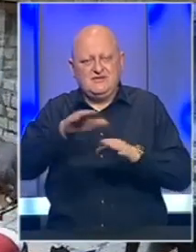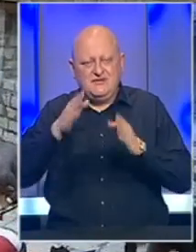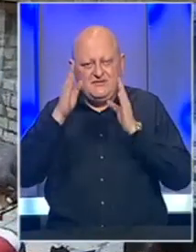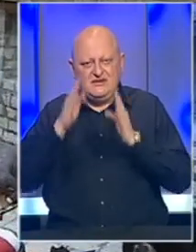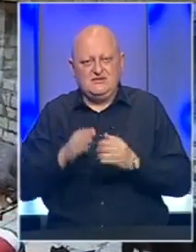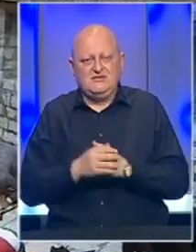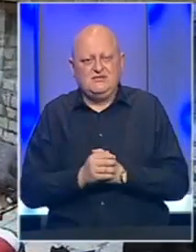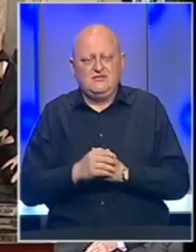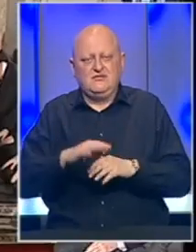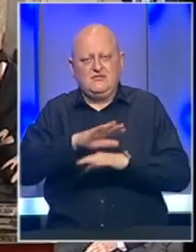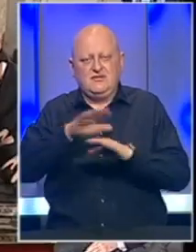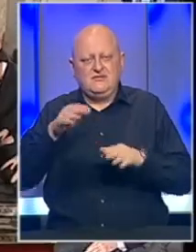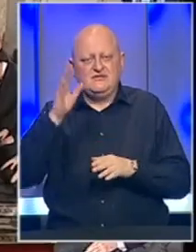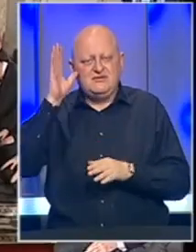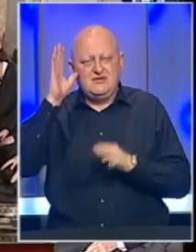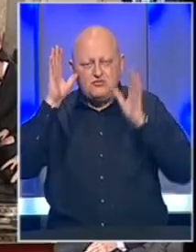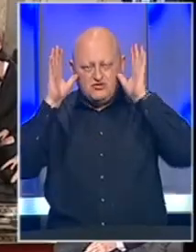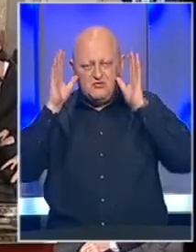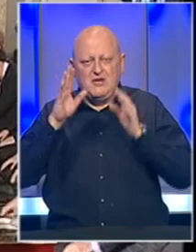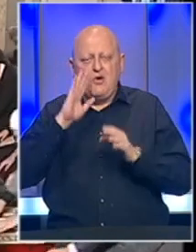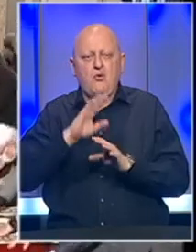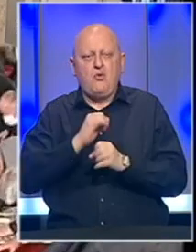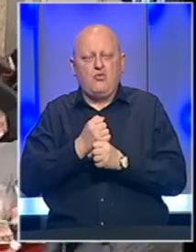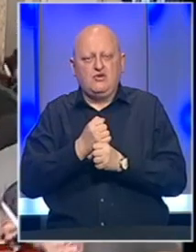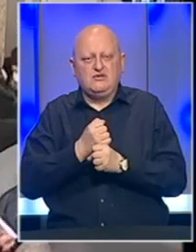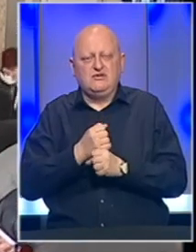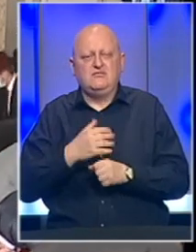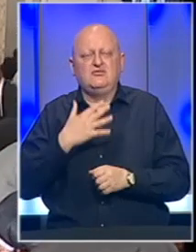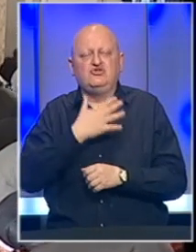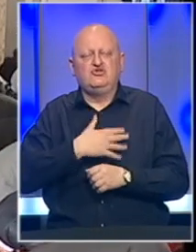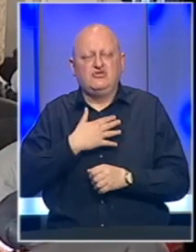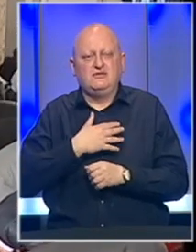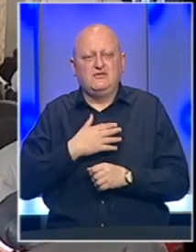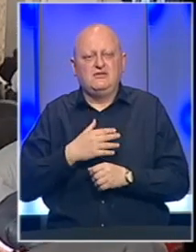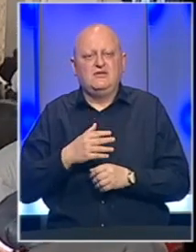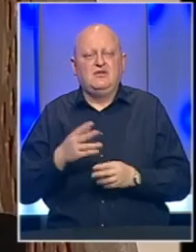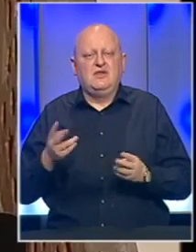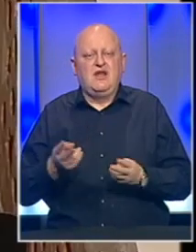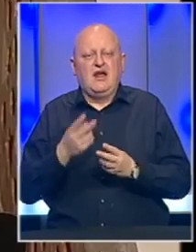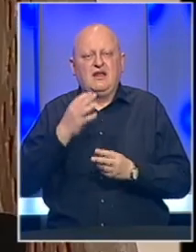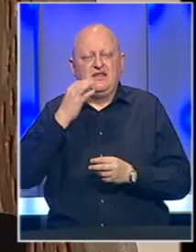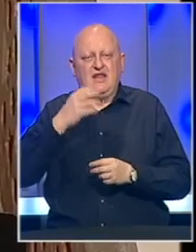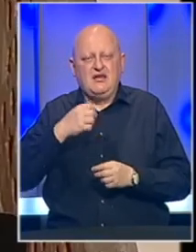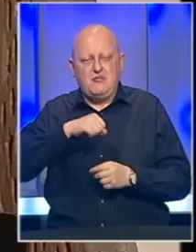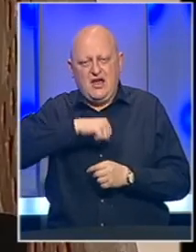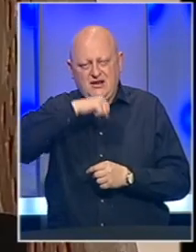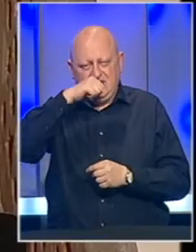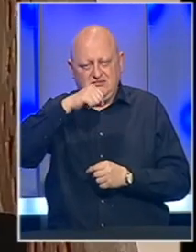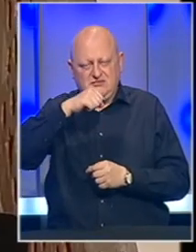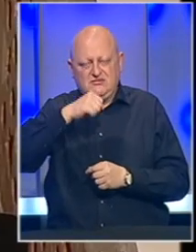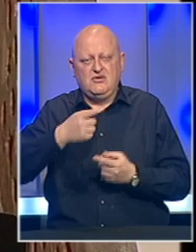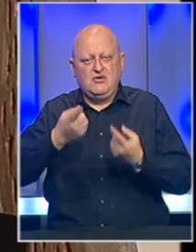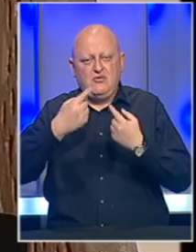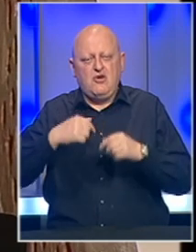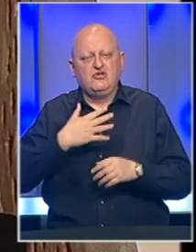vjernicima. Svim muslimanima u Bosni i Hercegovini želim blagoslovljene dane Bajrama.